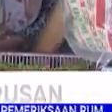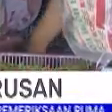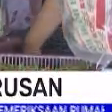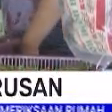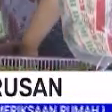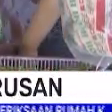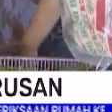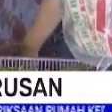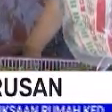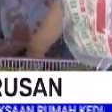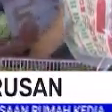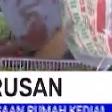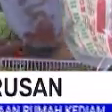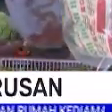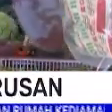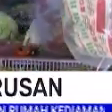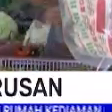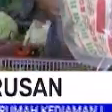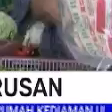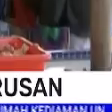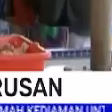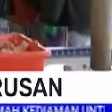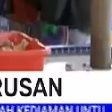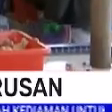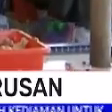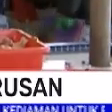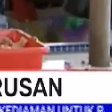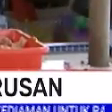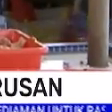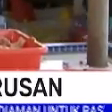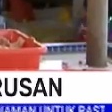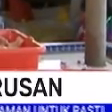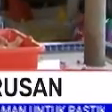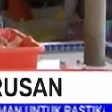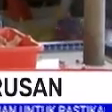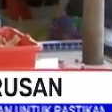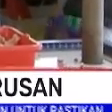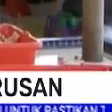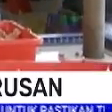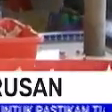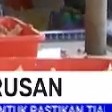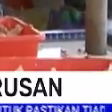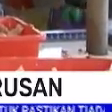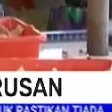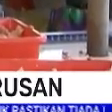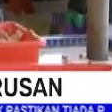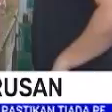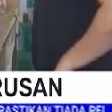Penutupan primis disenarai dalam sistem haid tidak jejas bekalan makanan pengguna.